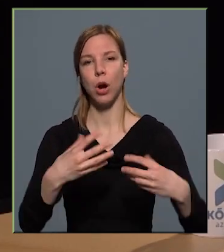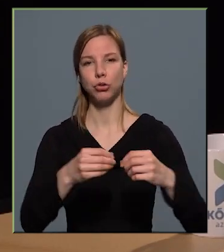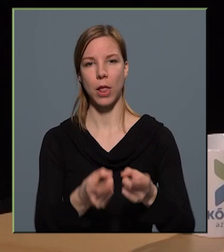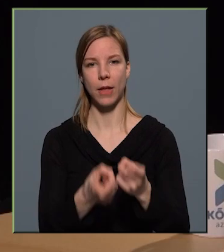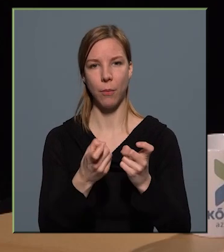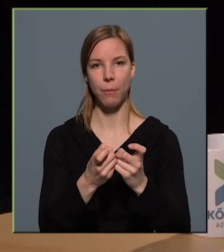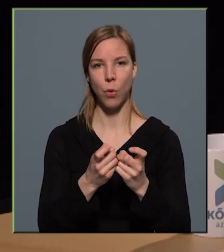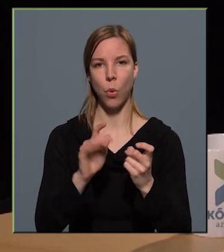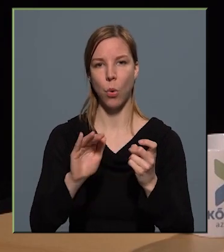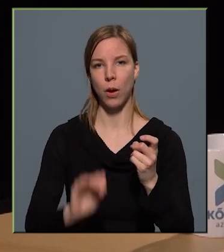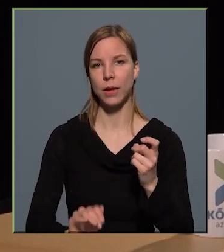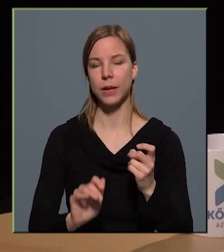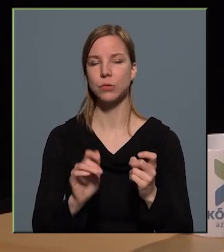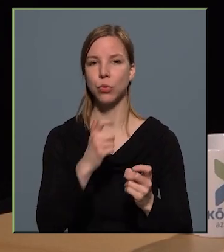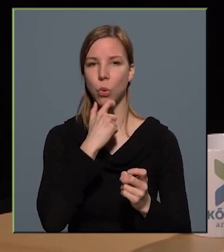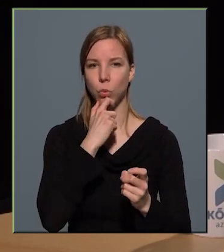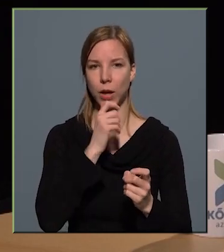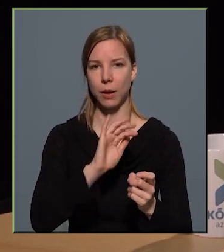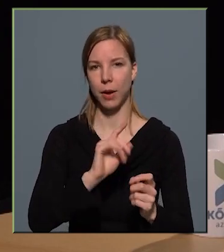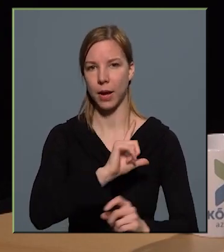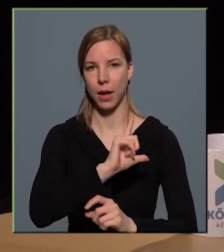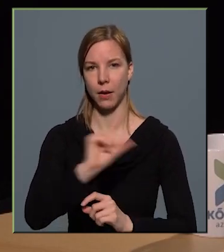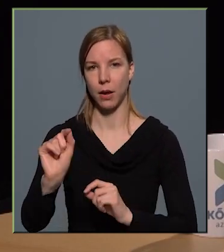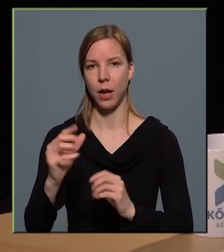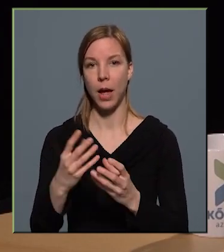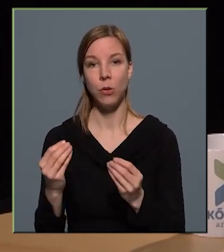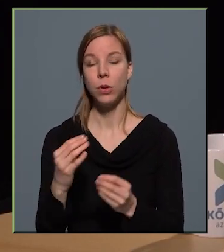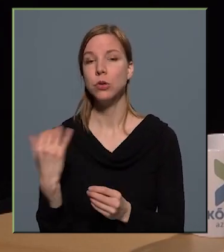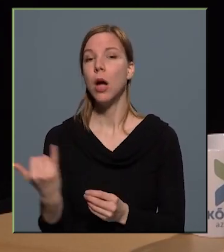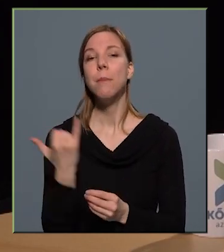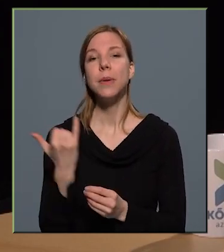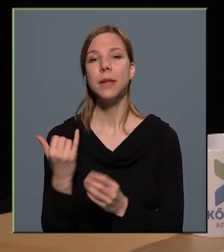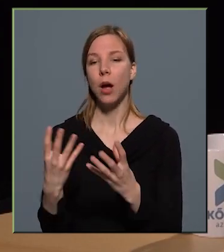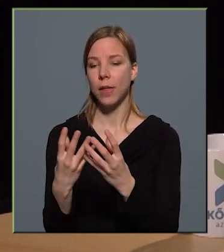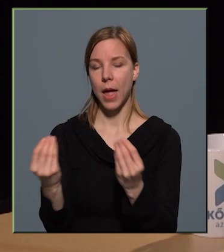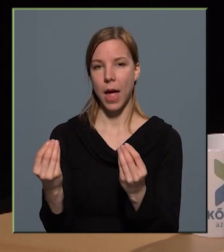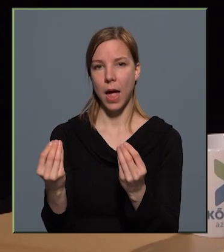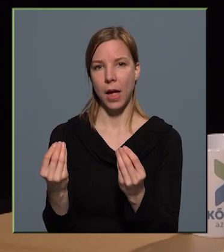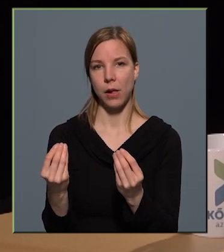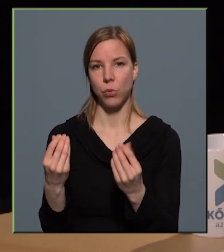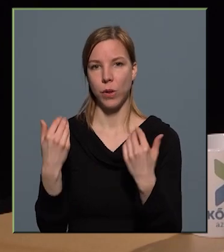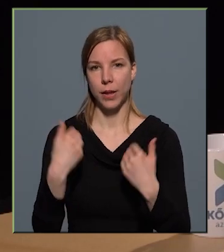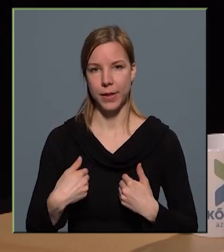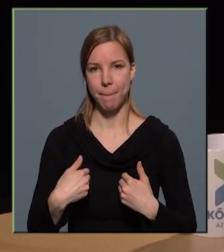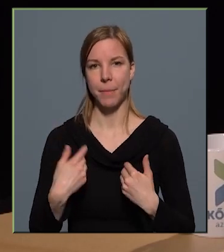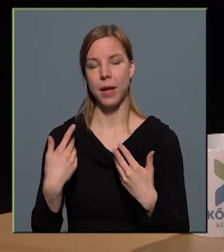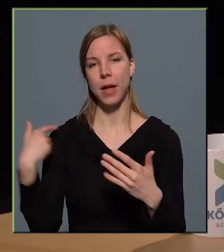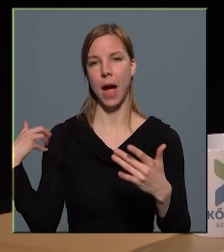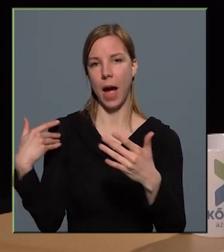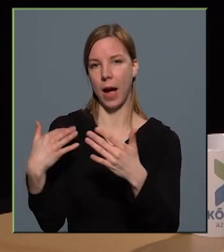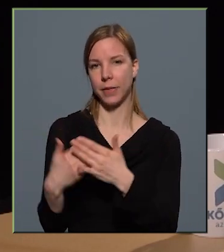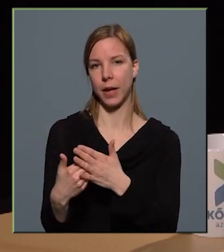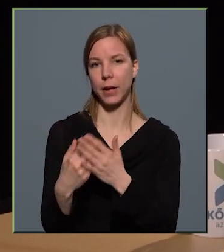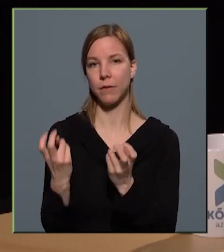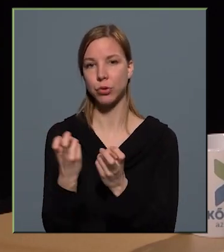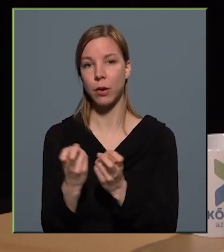kiskorú gyermek eltűnéséről. Mindig az eltűnt személynek a személyi hátterét vizsgáljuk, és bizony, hogyha van